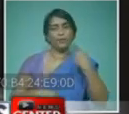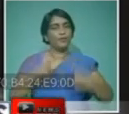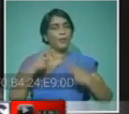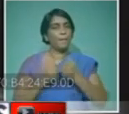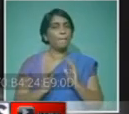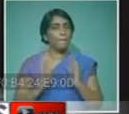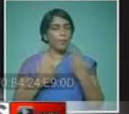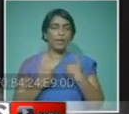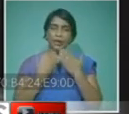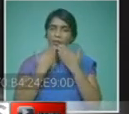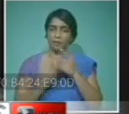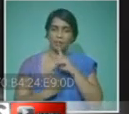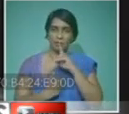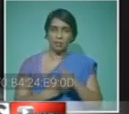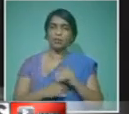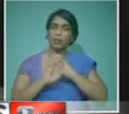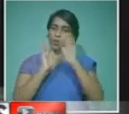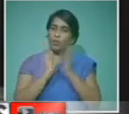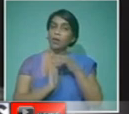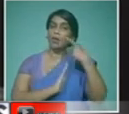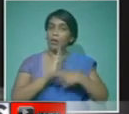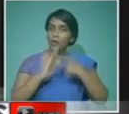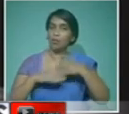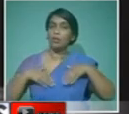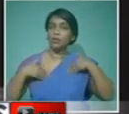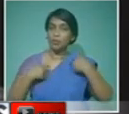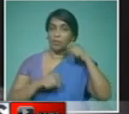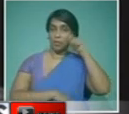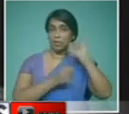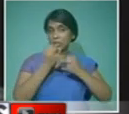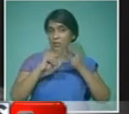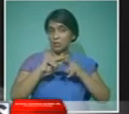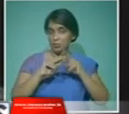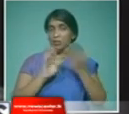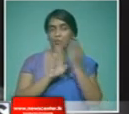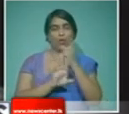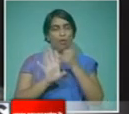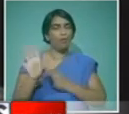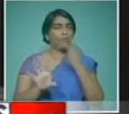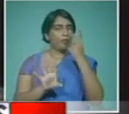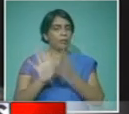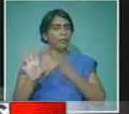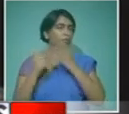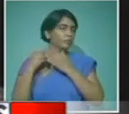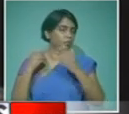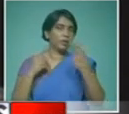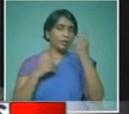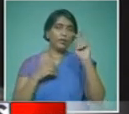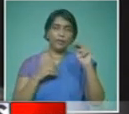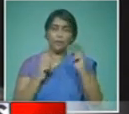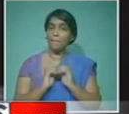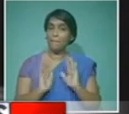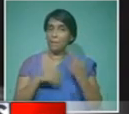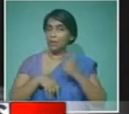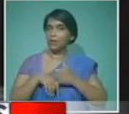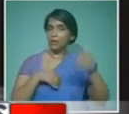ආරම්භයේදී මගේ ස්තුතිය පුද කරන්නට අවශ්‍ය සමස්ත ශ්‍රී ලංකාවේ සෞඛ්‍ය සේවකයන් සියලු දෙනාටම පසුගිය වසර දෙකක තුනක කාලය තිස්සේ 2020 ආරම්භ වෙච්ච කාල